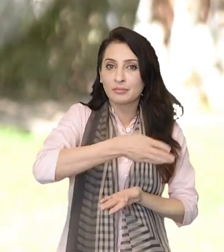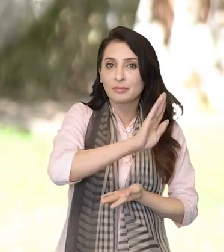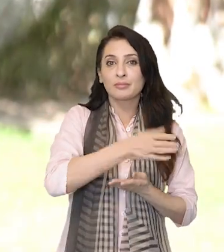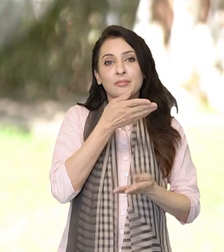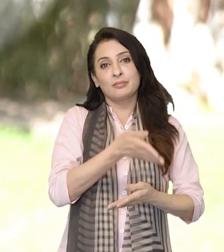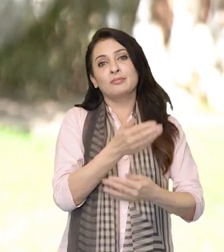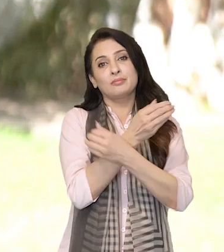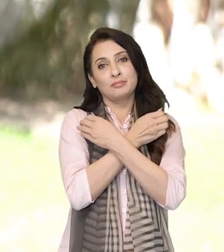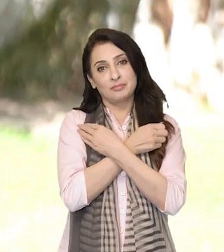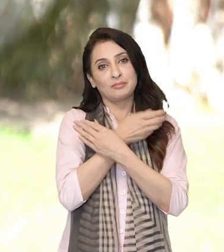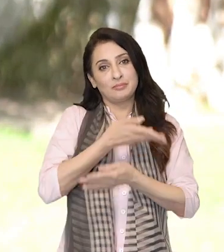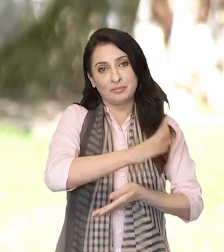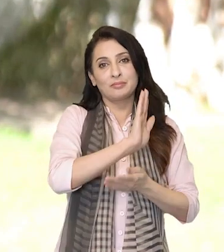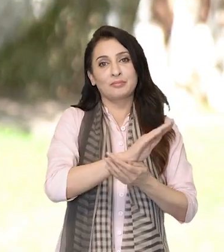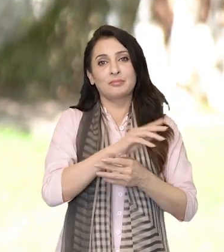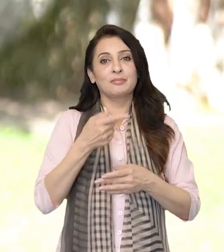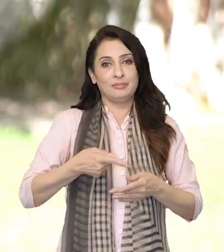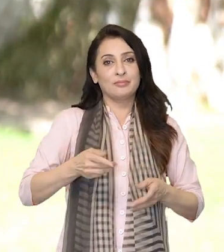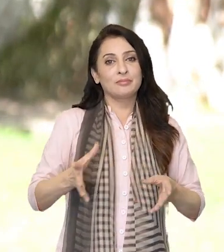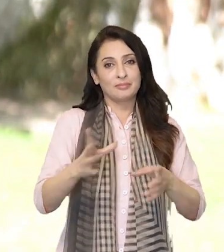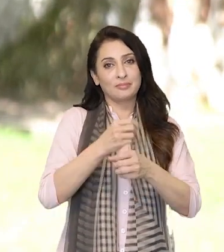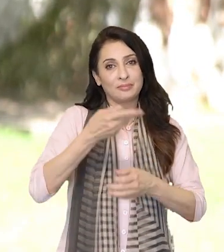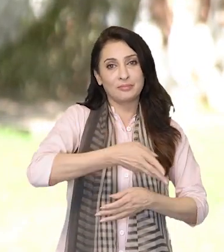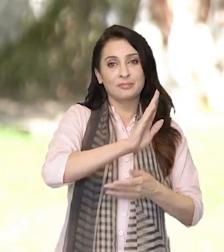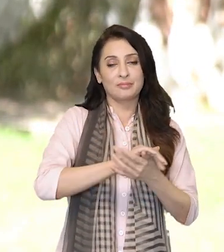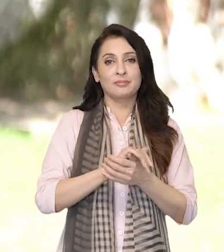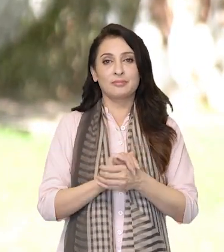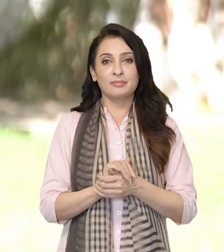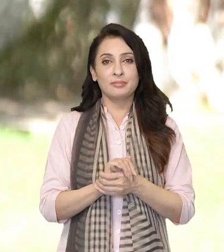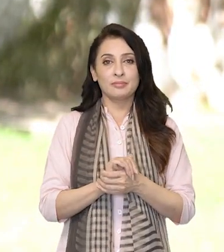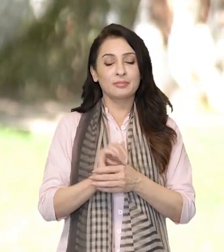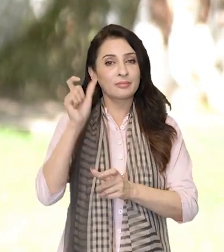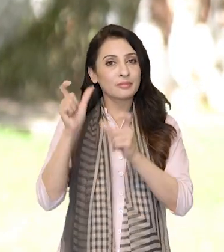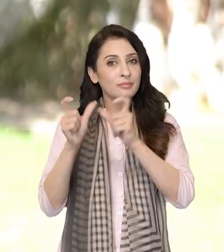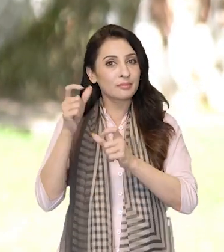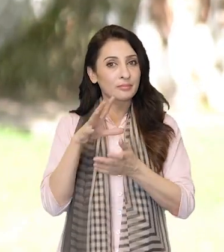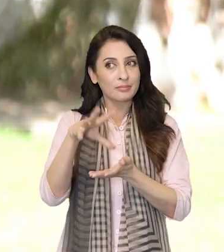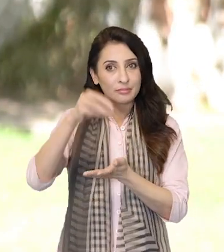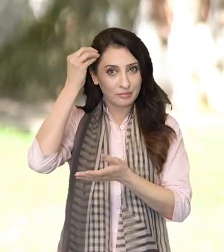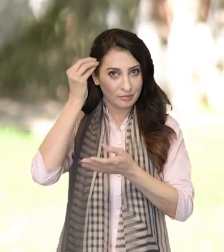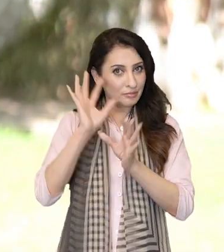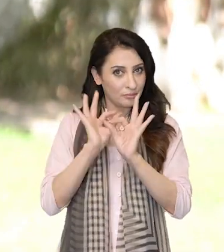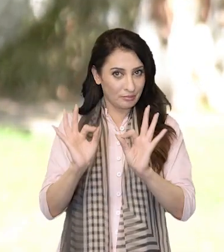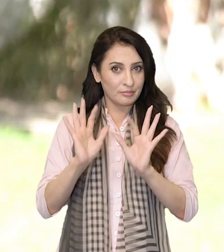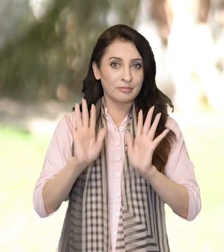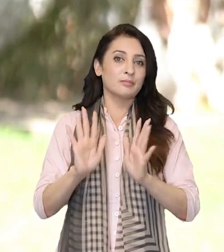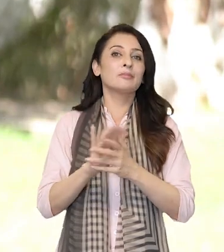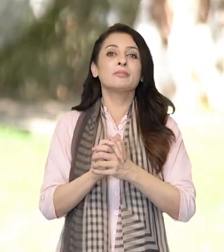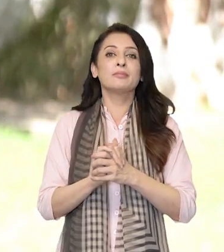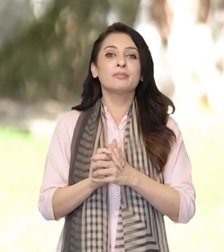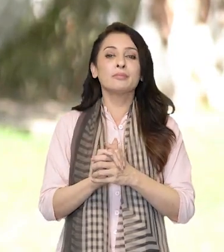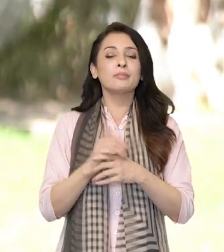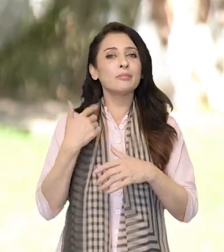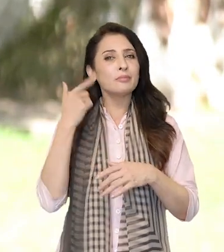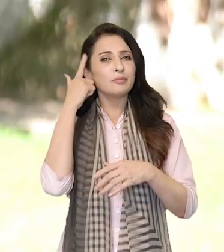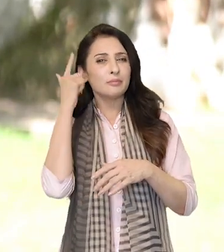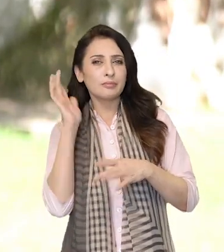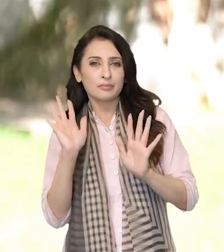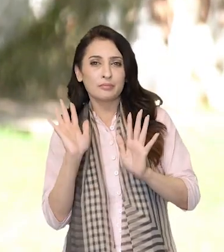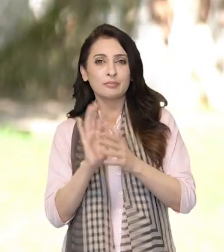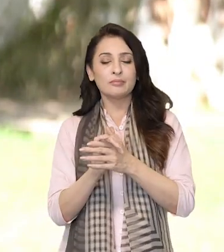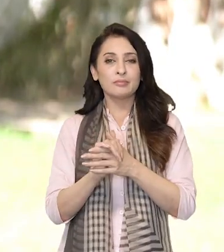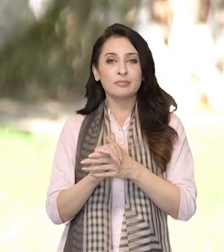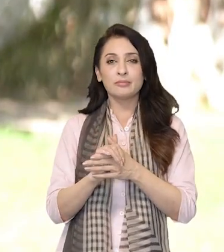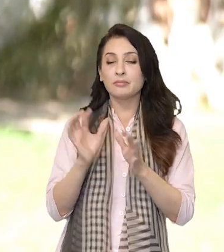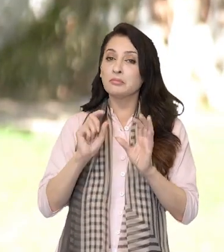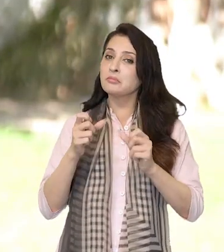कि हम ये डेट्स के ऊपर जाएंगे। हमारा हगिंग सेशन है आज चाइल्ड प्रोटेक्शन पे, जो आ सकता है वो आ जाए। तो उसके अंदर लोगों की भी अवेयरनेस पैदा हुई